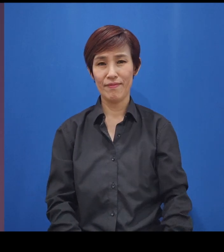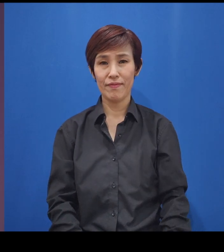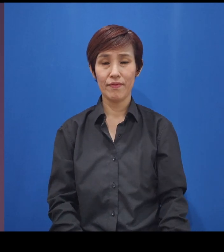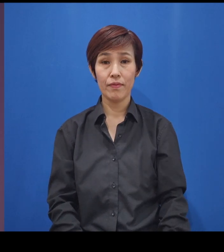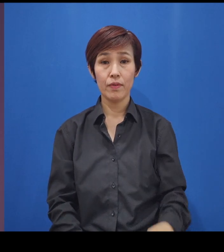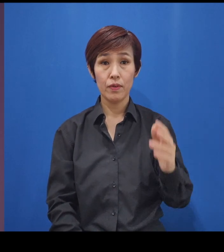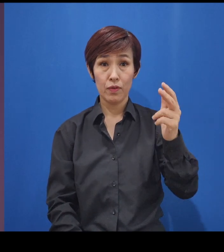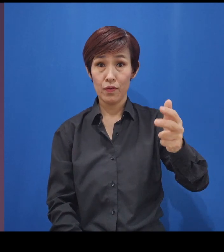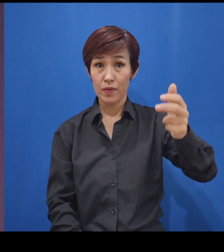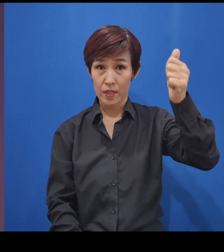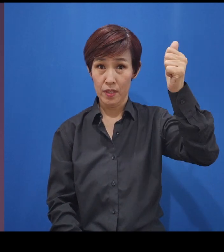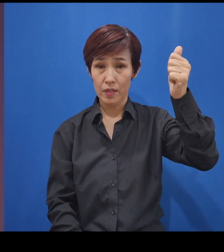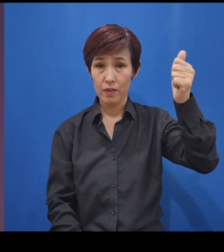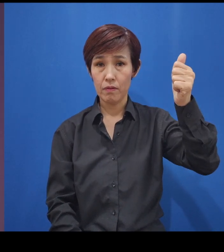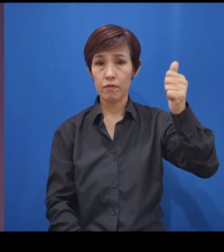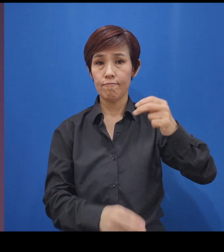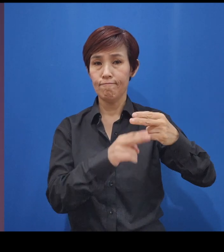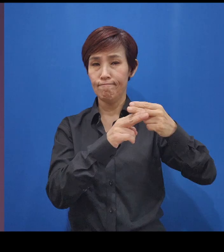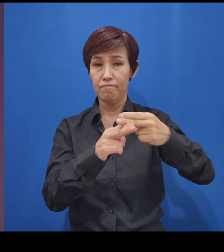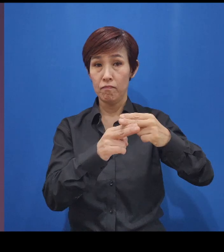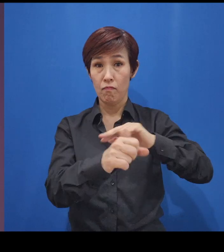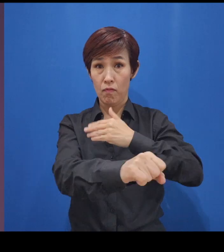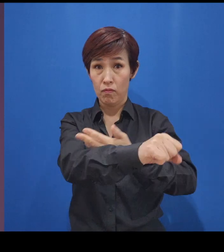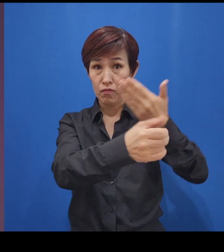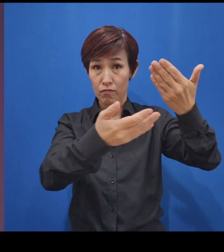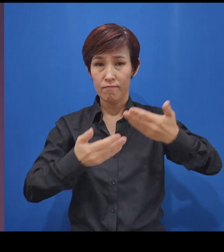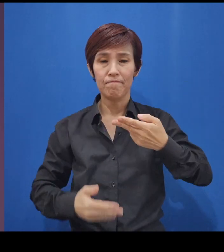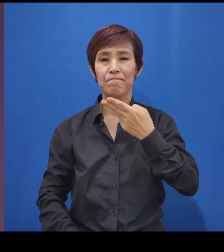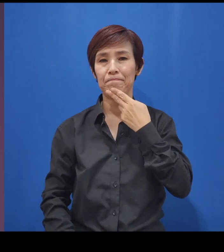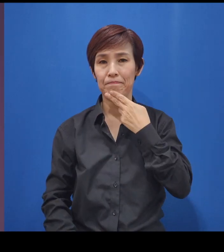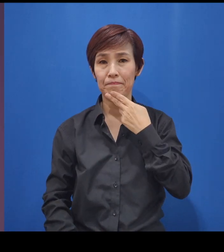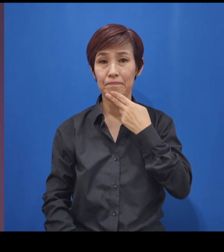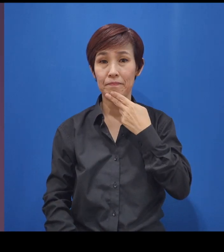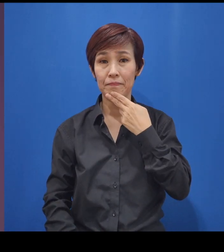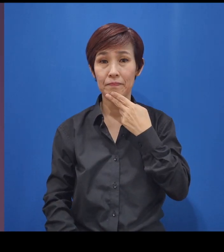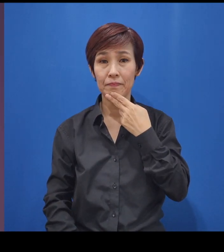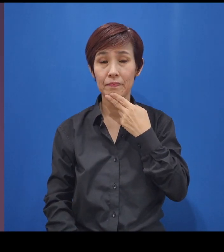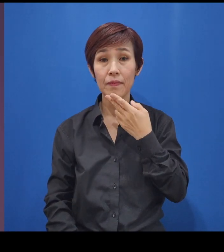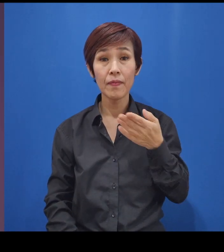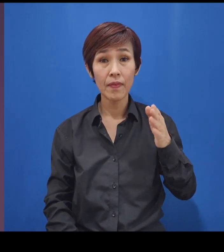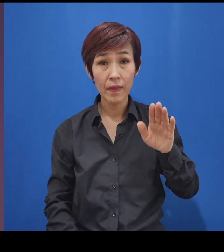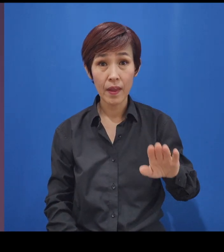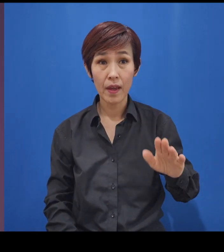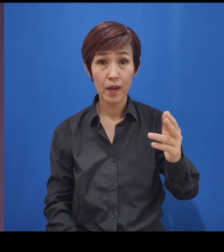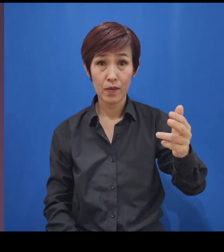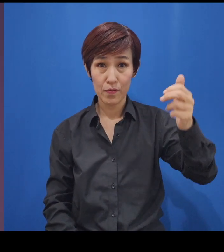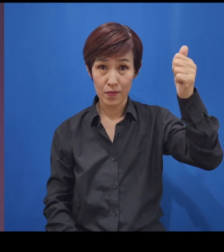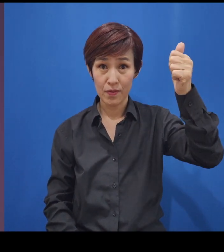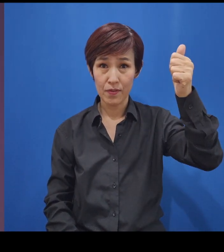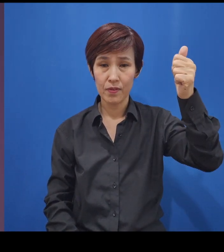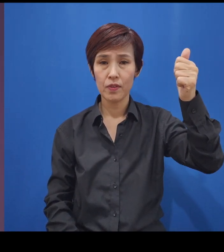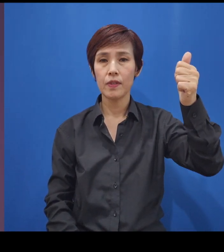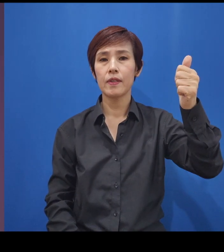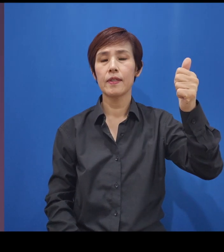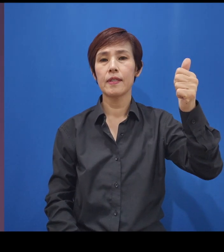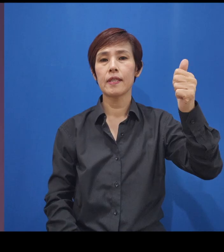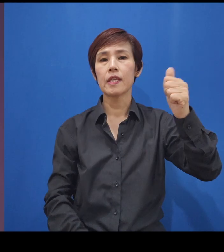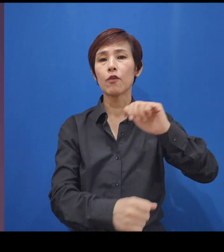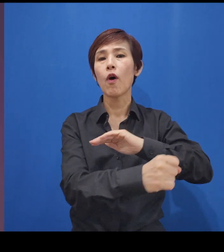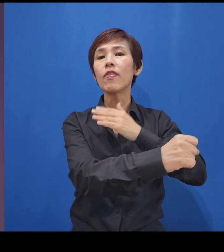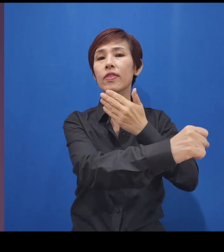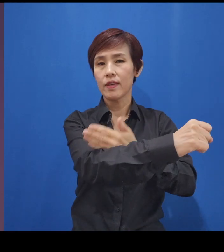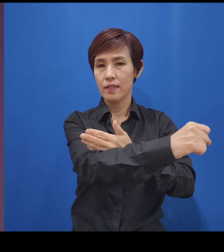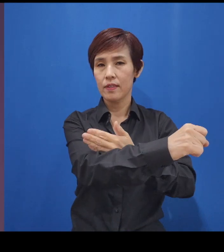자신의 권위를 주신 일이 없습니다. 그러나 우리의 주인께서는 자신의 권능을